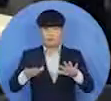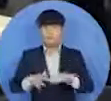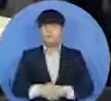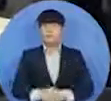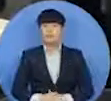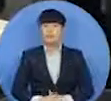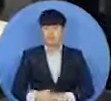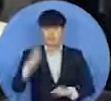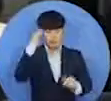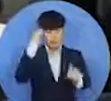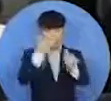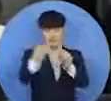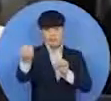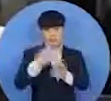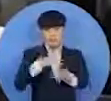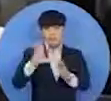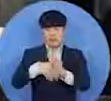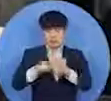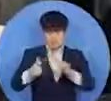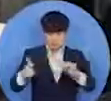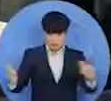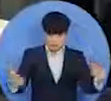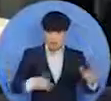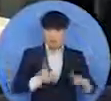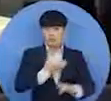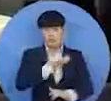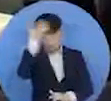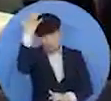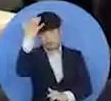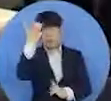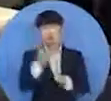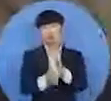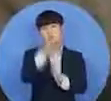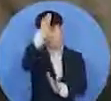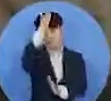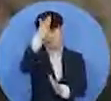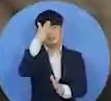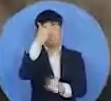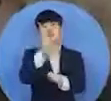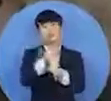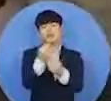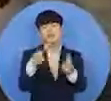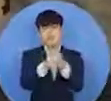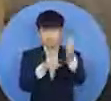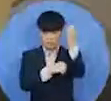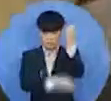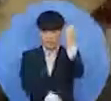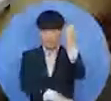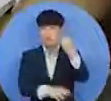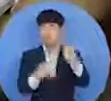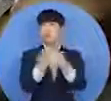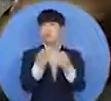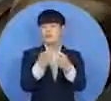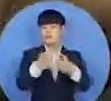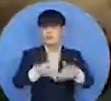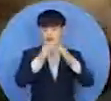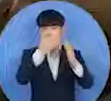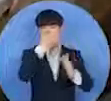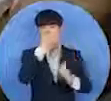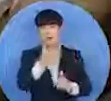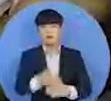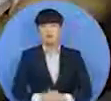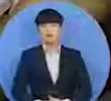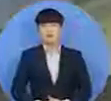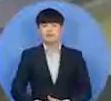가졌습니다. 이번 심포지엄을 통해 장기적 안목과 다양한 시각에서 꿈꾸는 문화도시 천안으로 가는